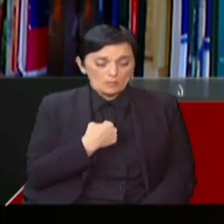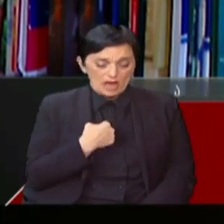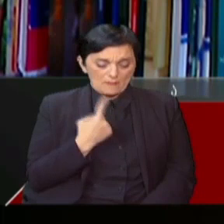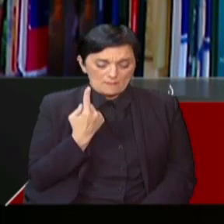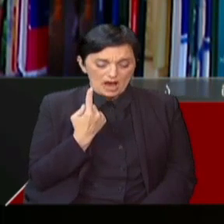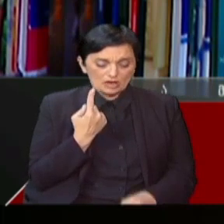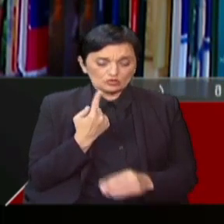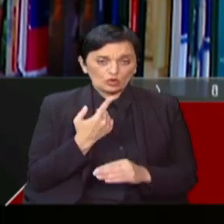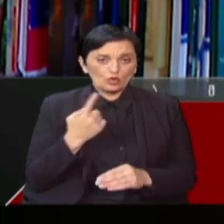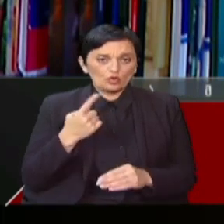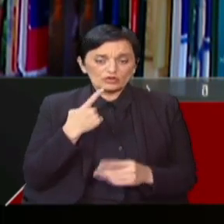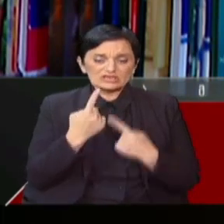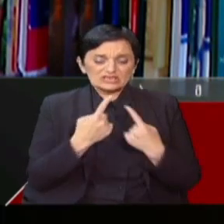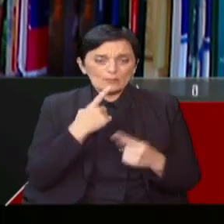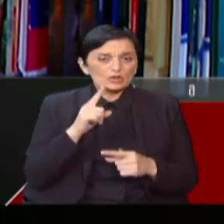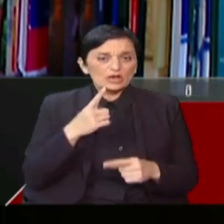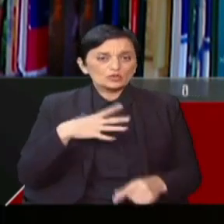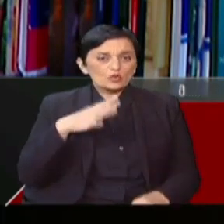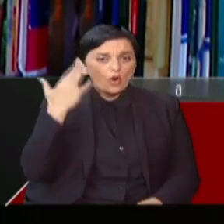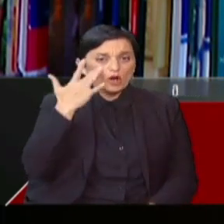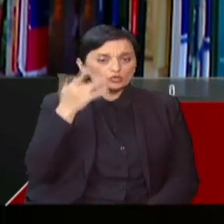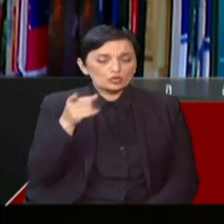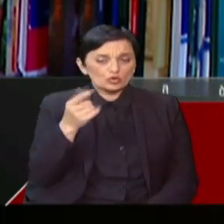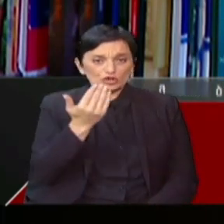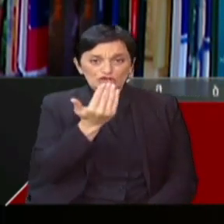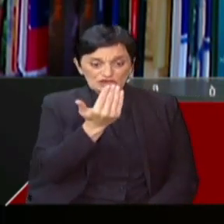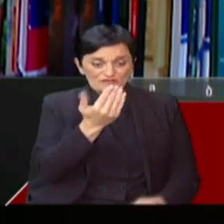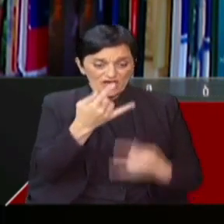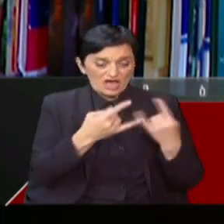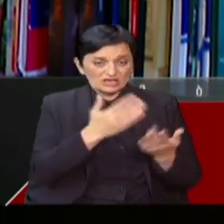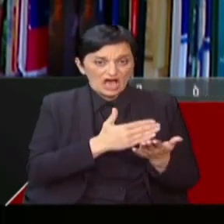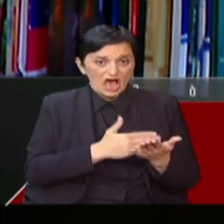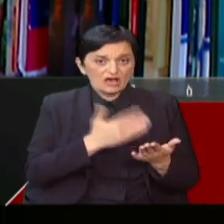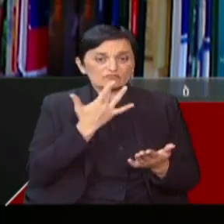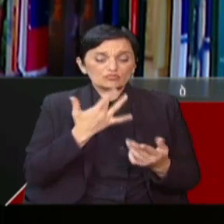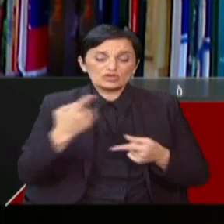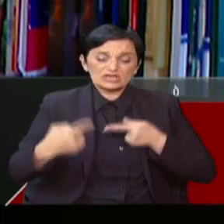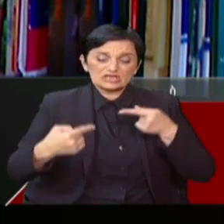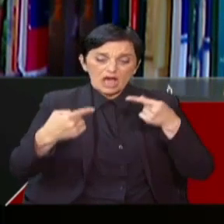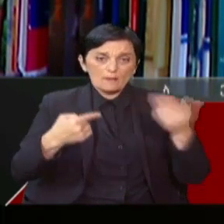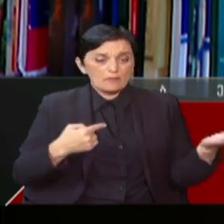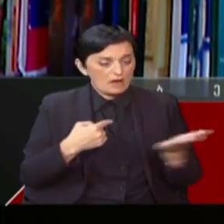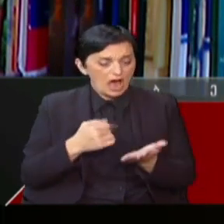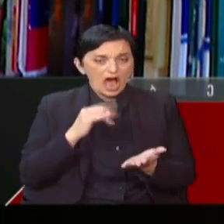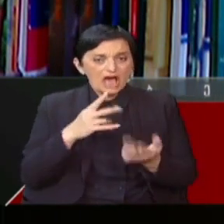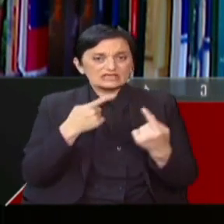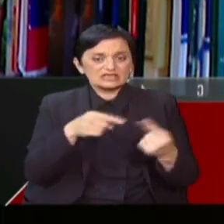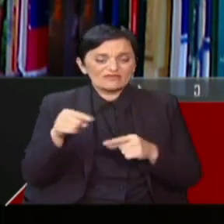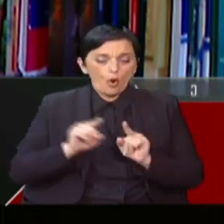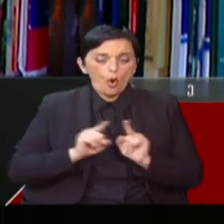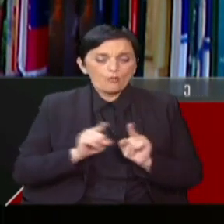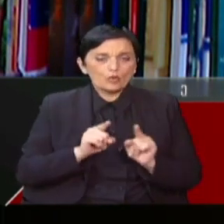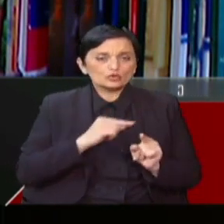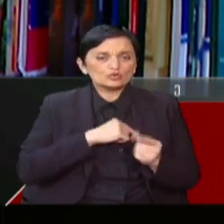მარტო ცალკარში საუბარი და რატომ არ ხდება რომ ქართული ოცნება თუნდაც თქვენ არხზე დებატში მიჯდება მე ან სხვა ჩემ ოპოზიციონერ კოლეგას.